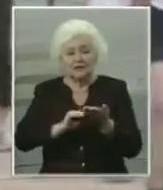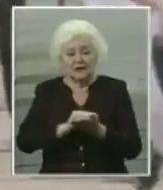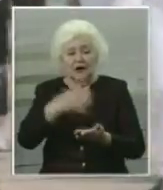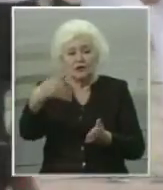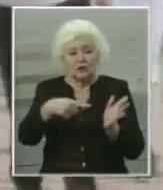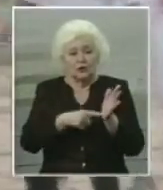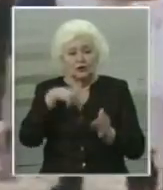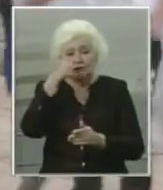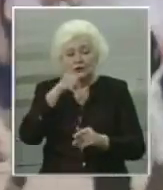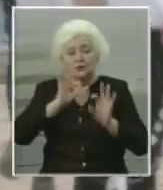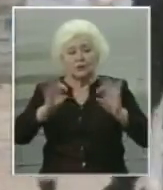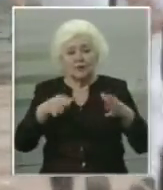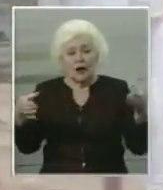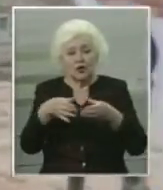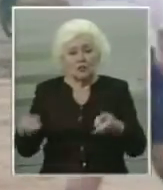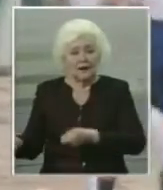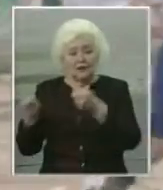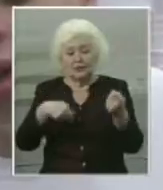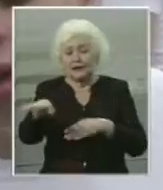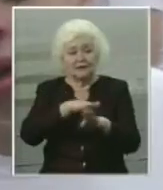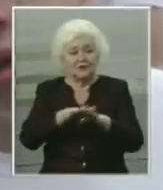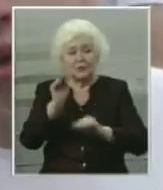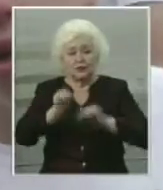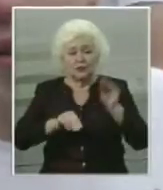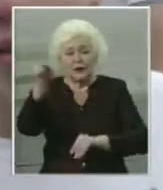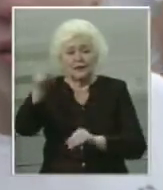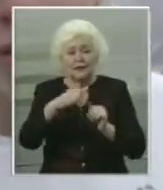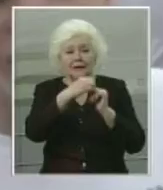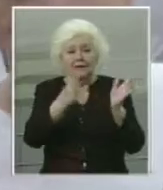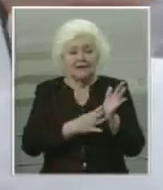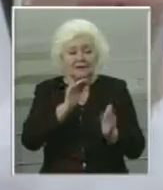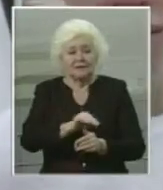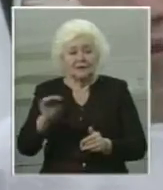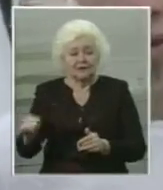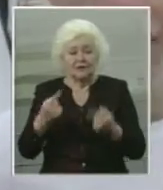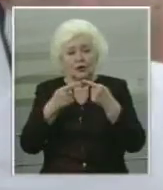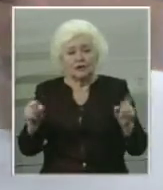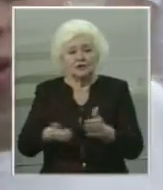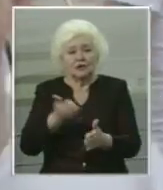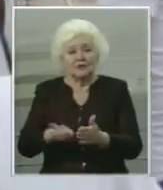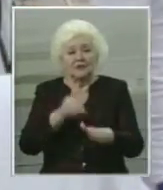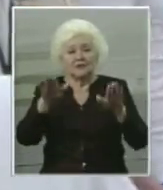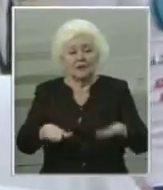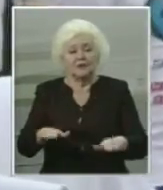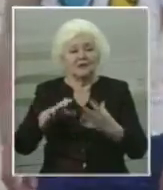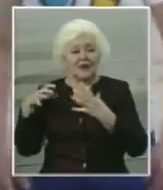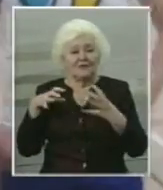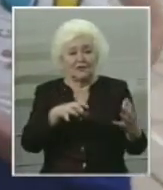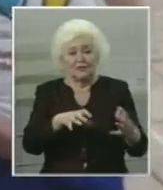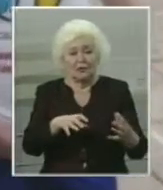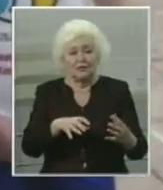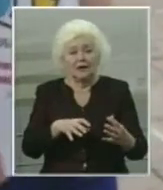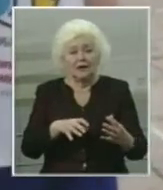років. Розповідає, що команду привезла не у повному складі, приїхало 19 дітей. Іншим не вистачило місця в автобусі.